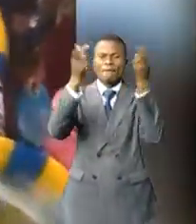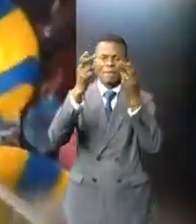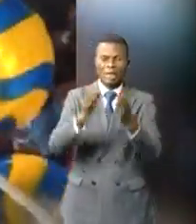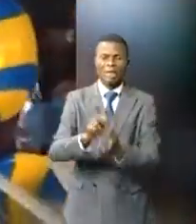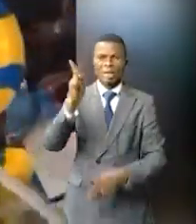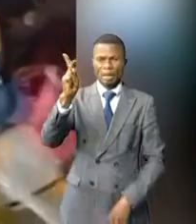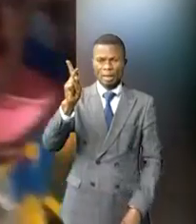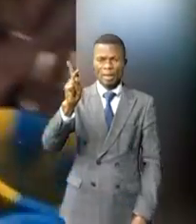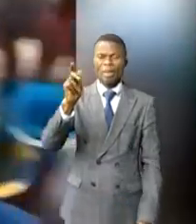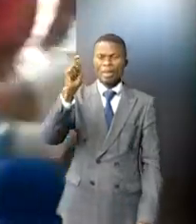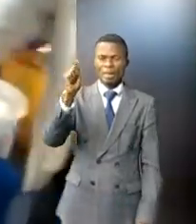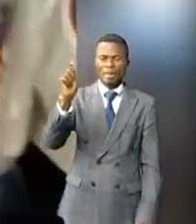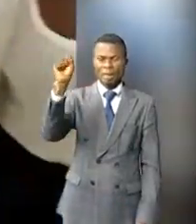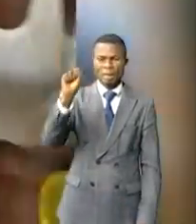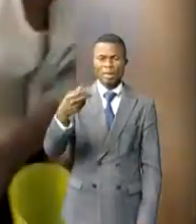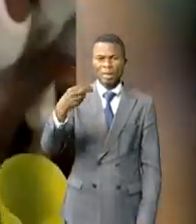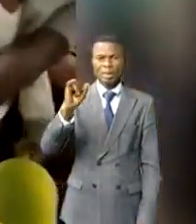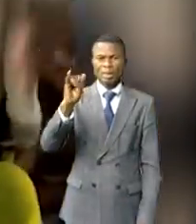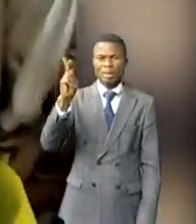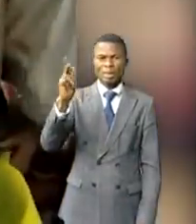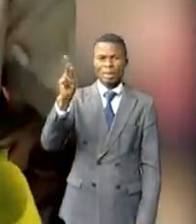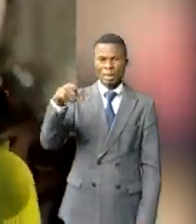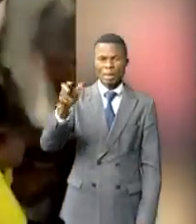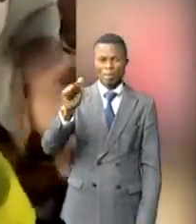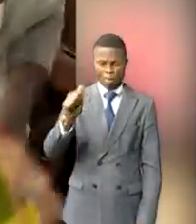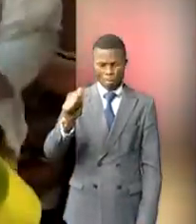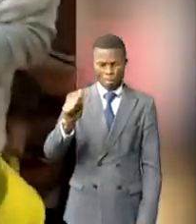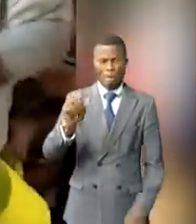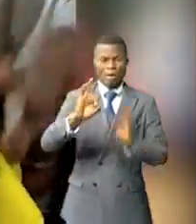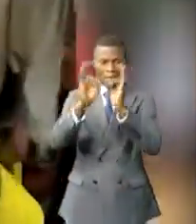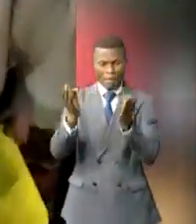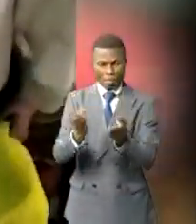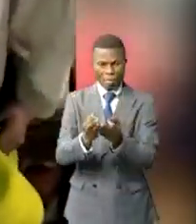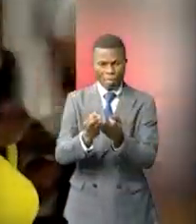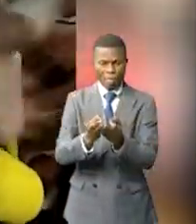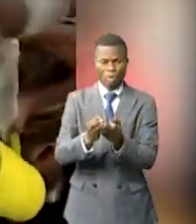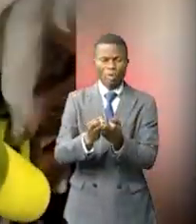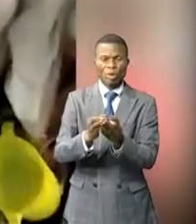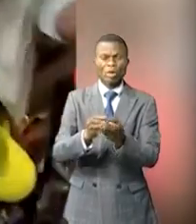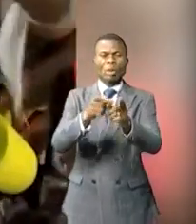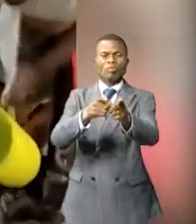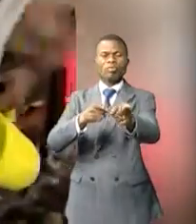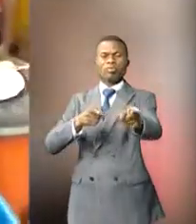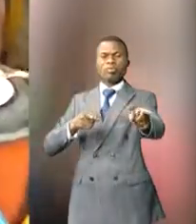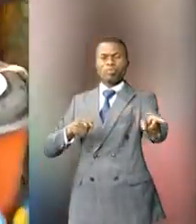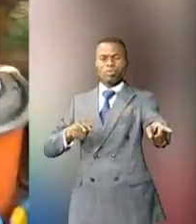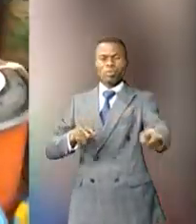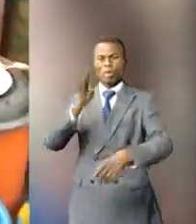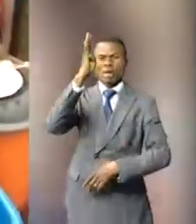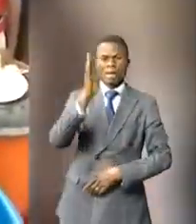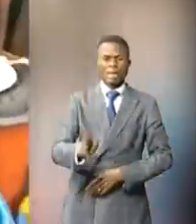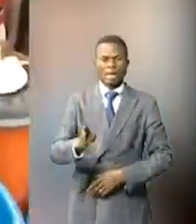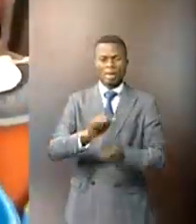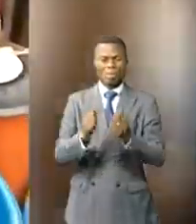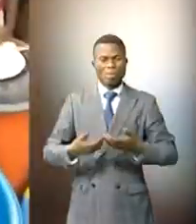les mesures d'interdiction des autorités provinciales. Ces familles ne vont plus allonger la liste de plus de 400 cas de